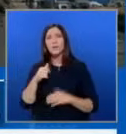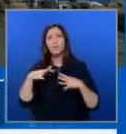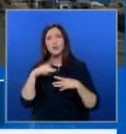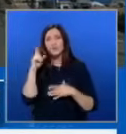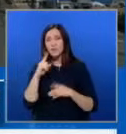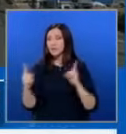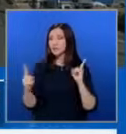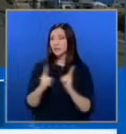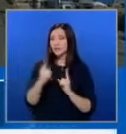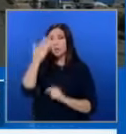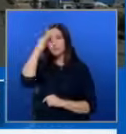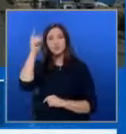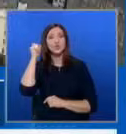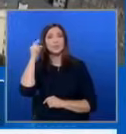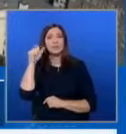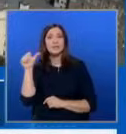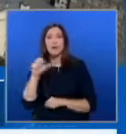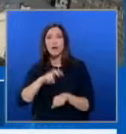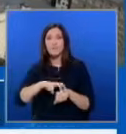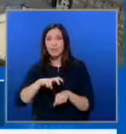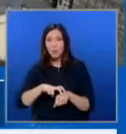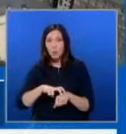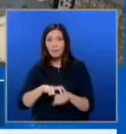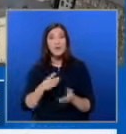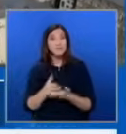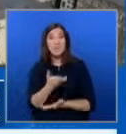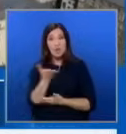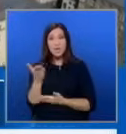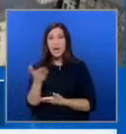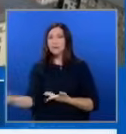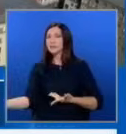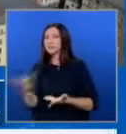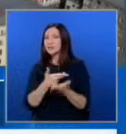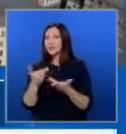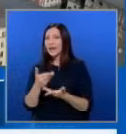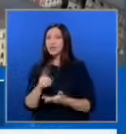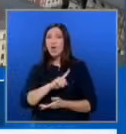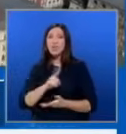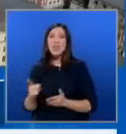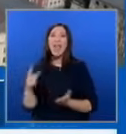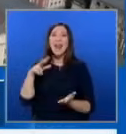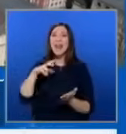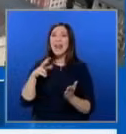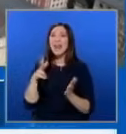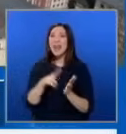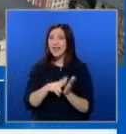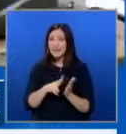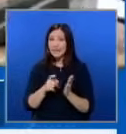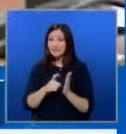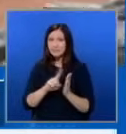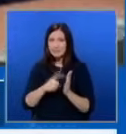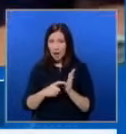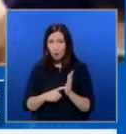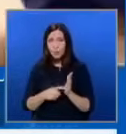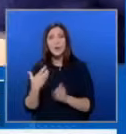се срещнаха с почетния председател Ахмед Доган. Според тях заседанието е нелегитимно. Делян Пеевски отговори,